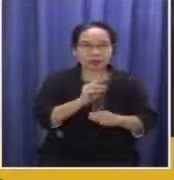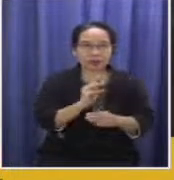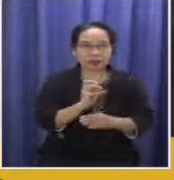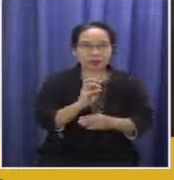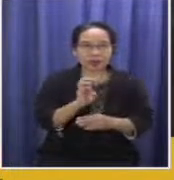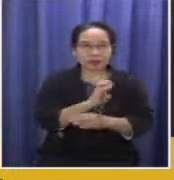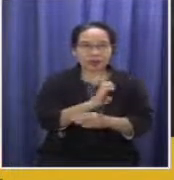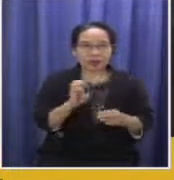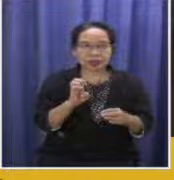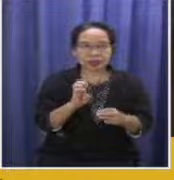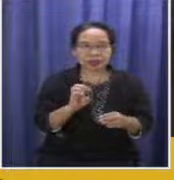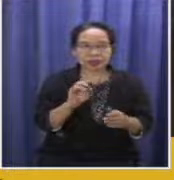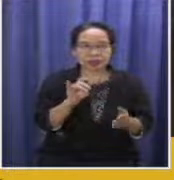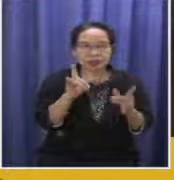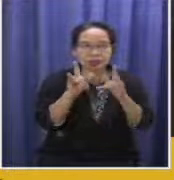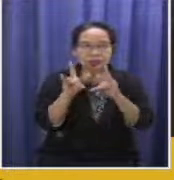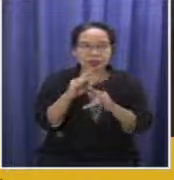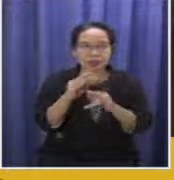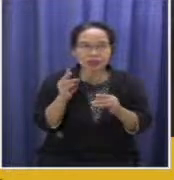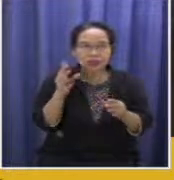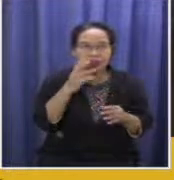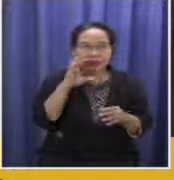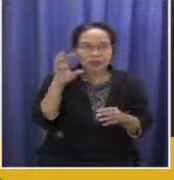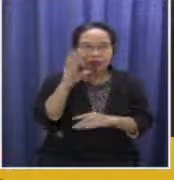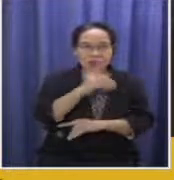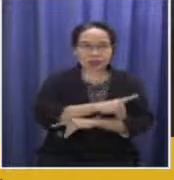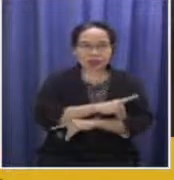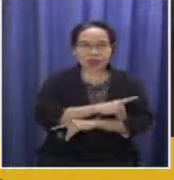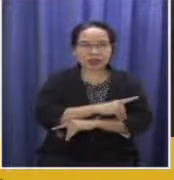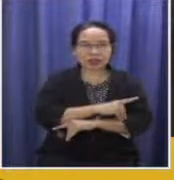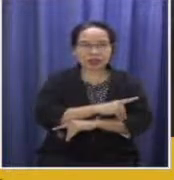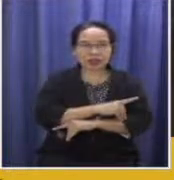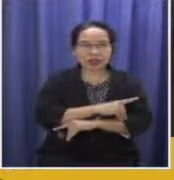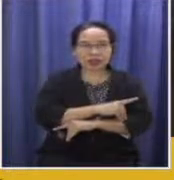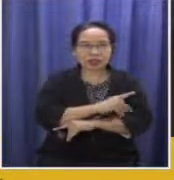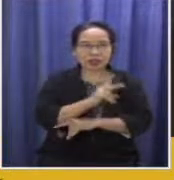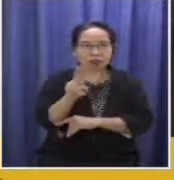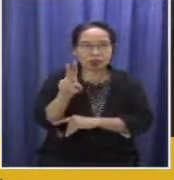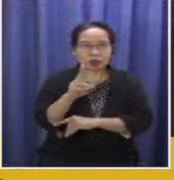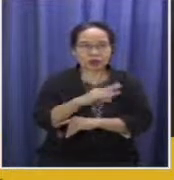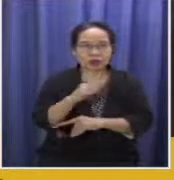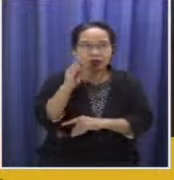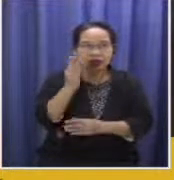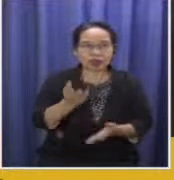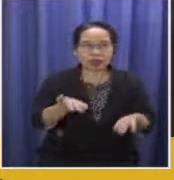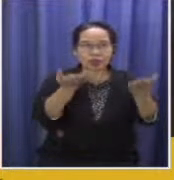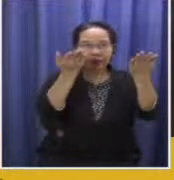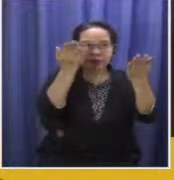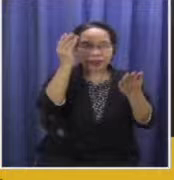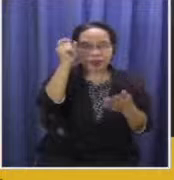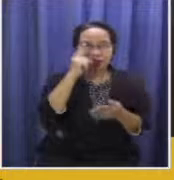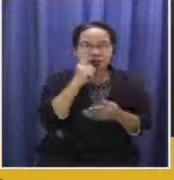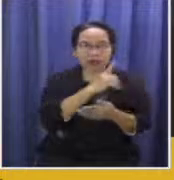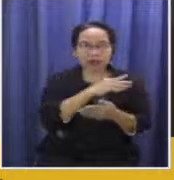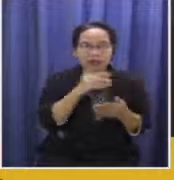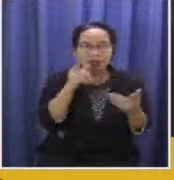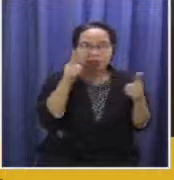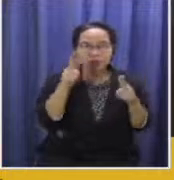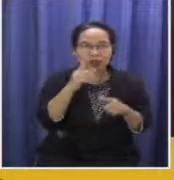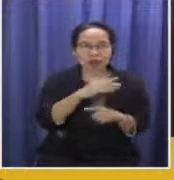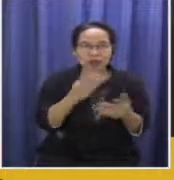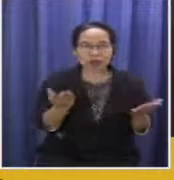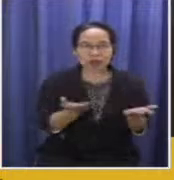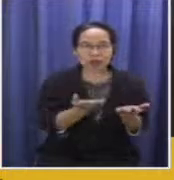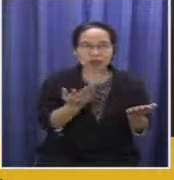अब्राहम बसिरहँदा परमप्रभु तिनी कहाँ देखा पर्नुभयो। 2 तिनले आफ्ना आँखा उठाएर हेरे